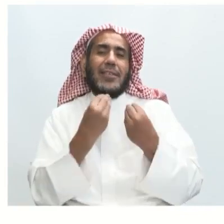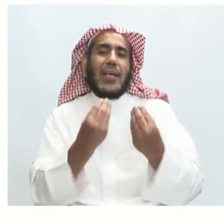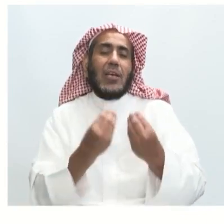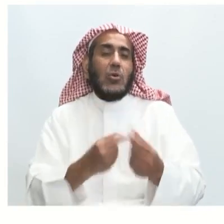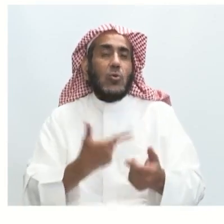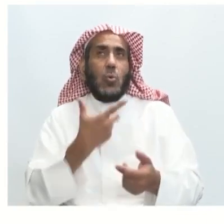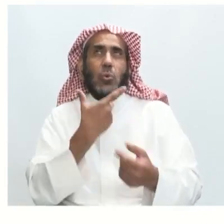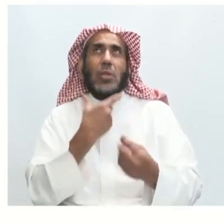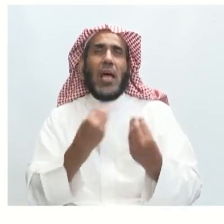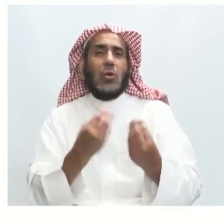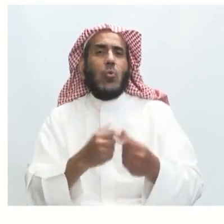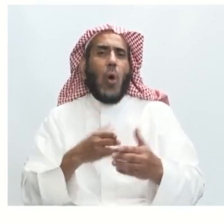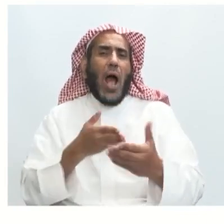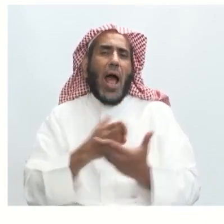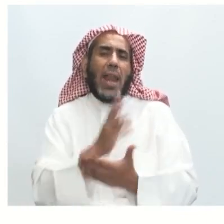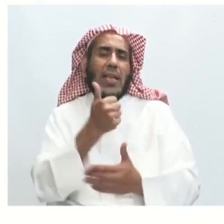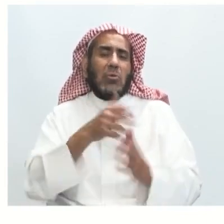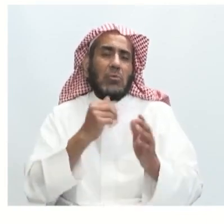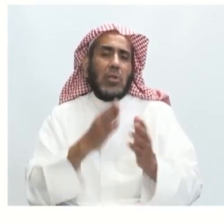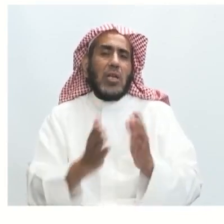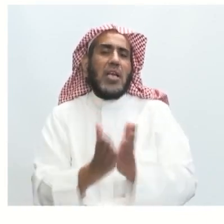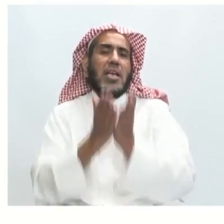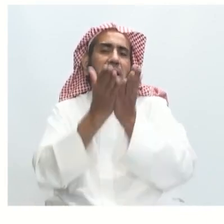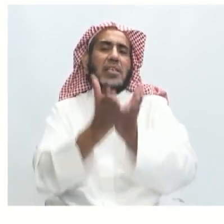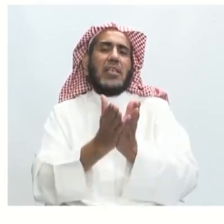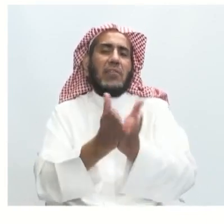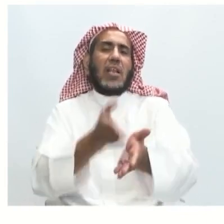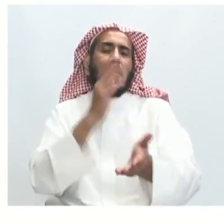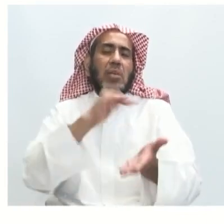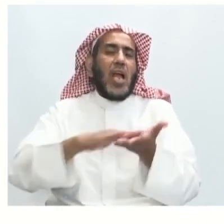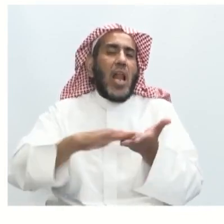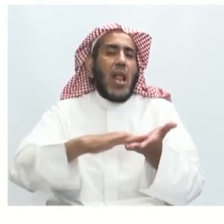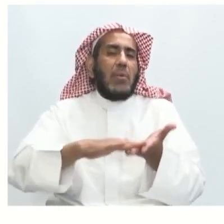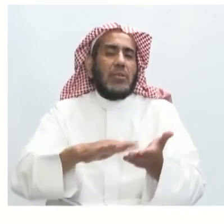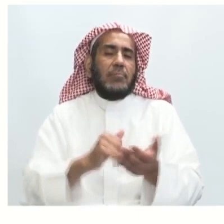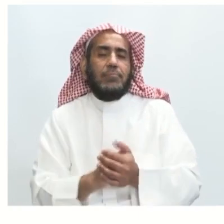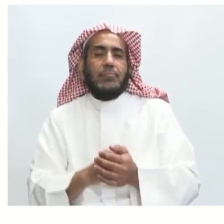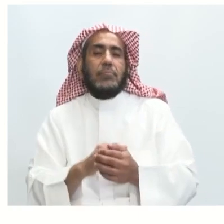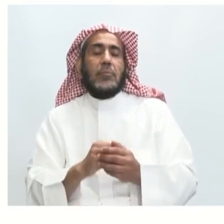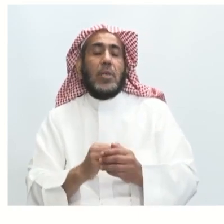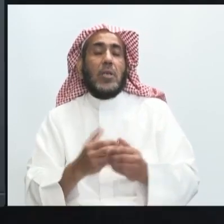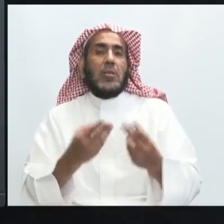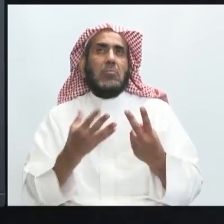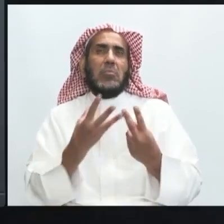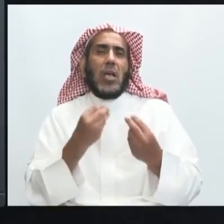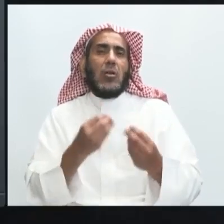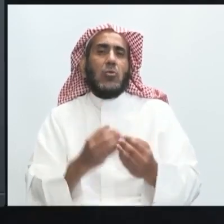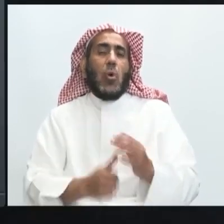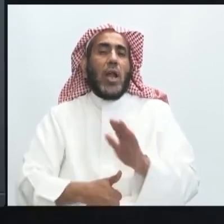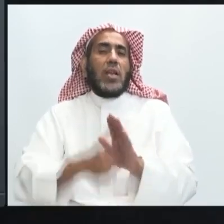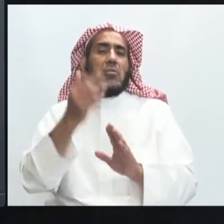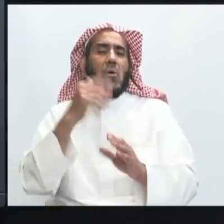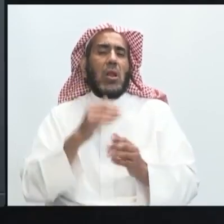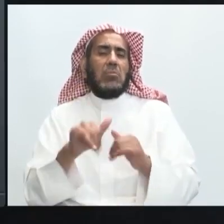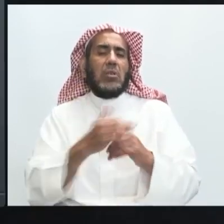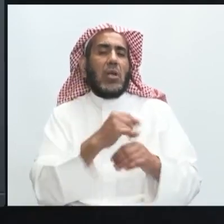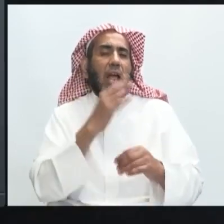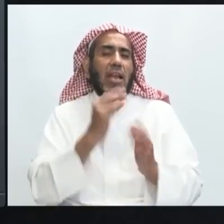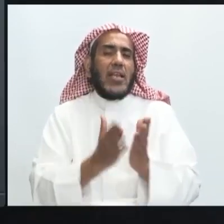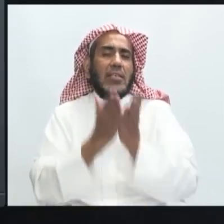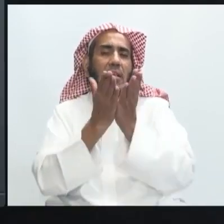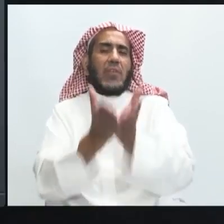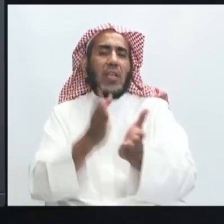ولم تسلك مسالكها ان السفينه لا تجري على اليبس ترجو النجاه ولم تسلك مسالك ان سفينه